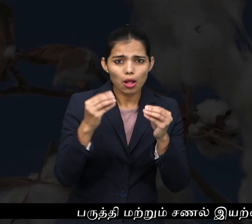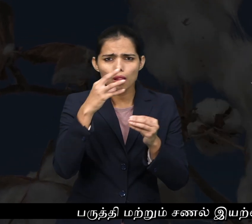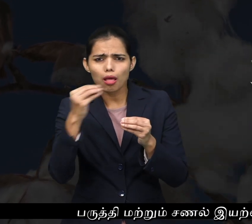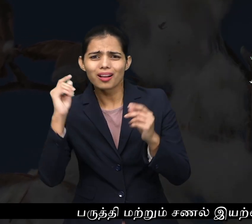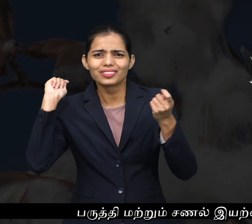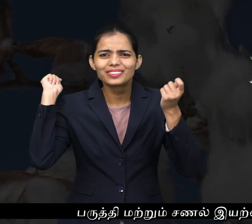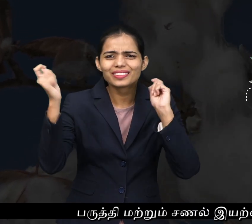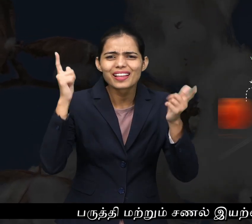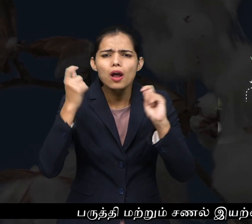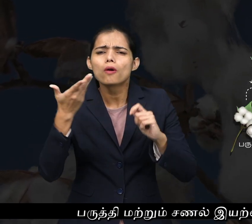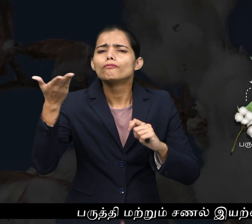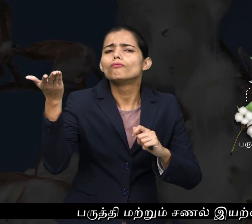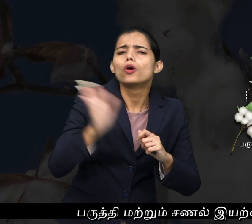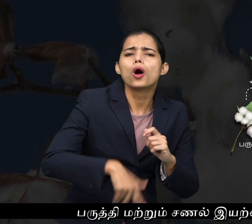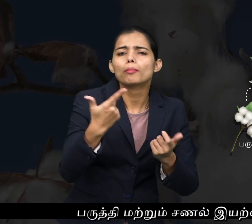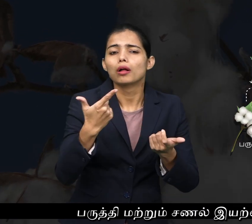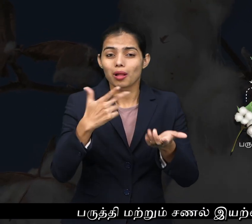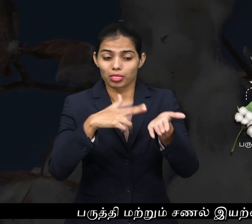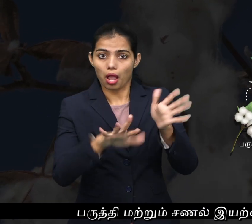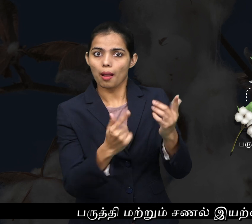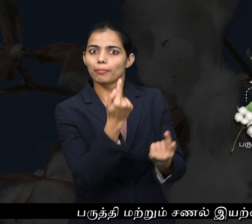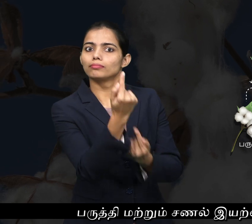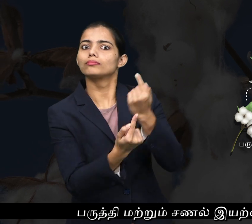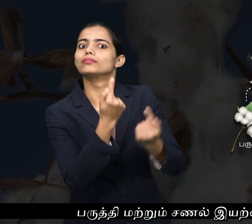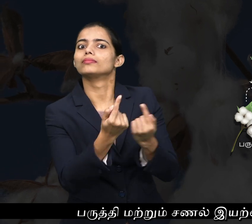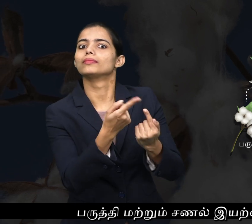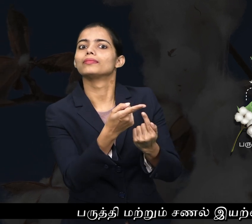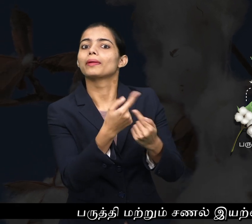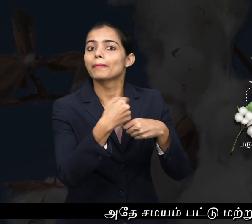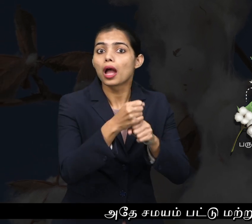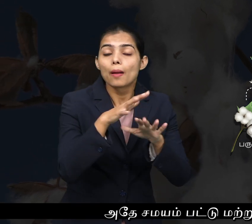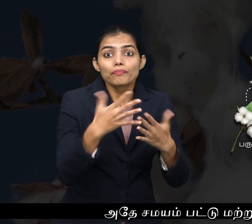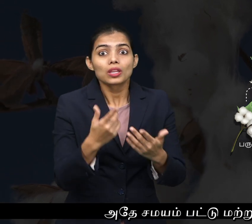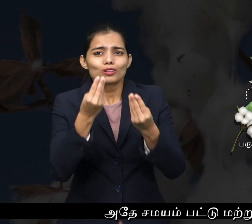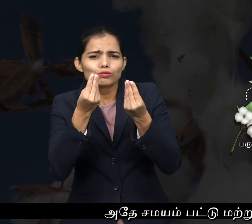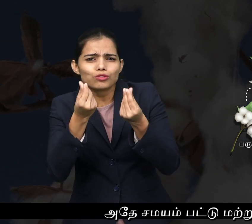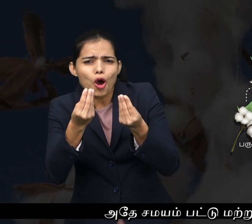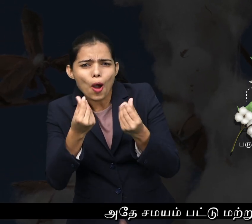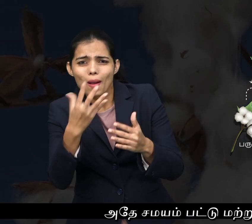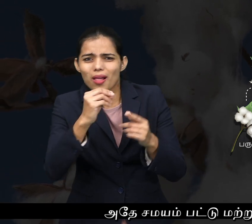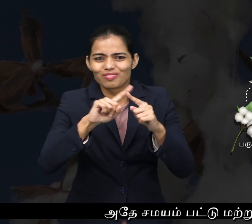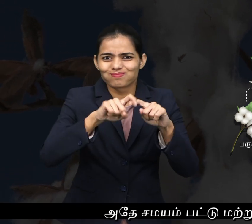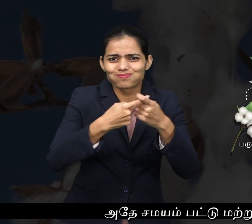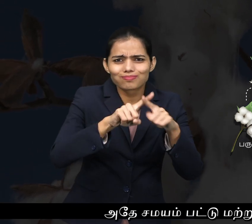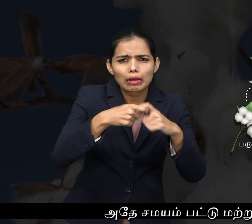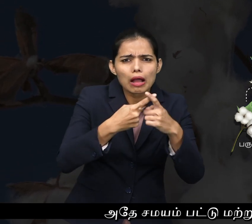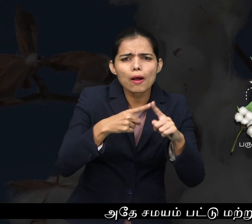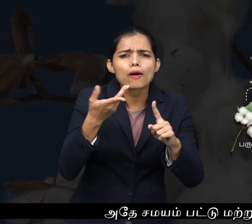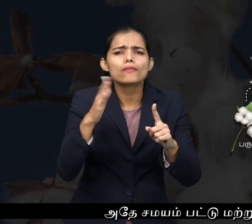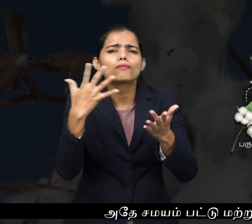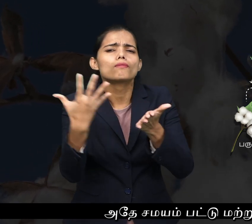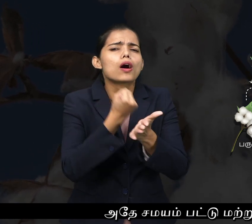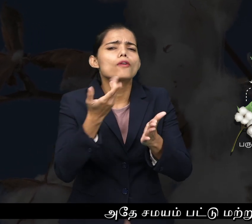பருத்தி மற்றும் சணல் இயற்கை தாவர மூலங்களிலிருந்து வருகிறது. அதே சமயம் பட்டு மற்றும்